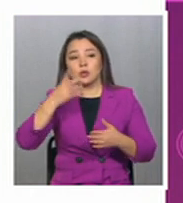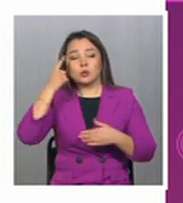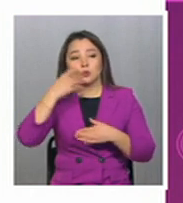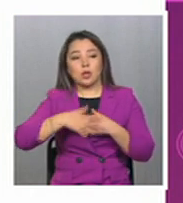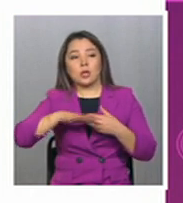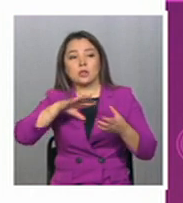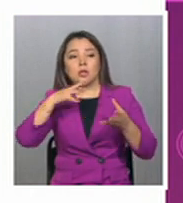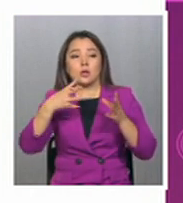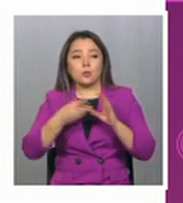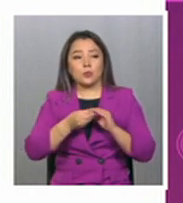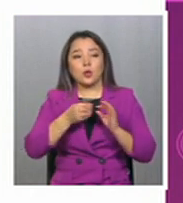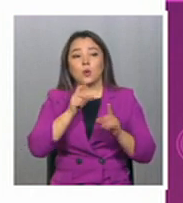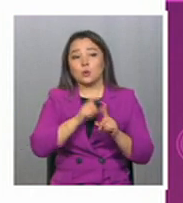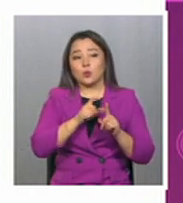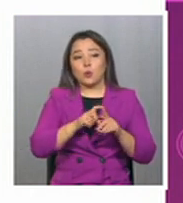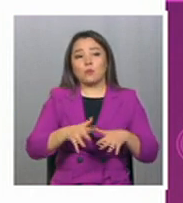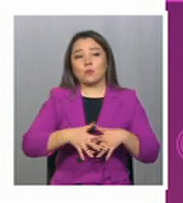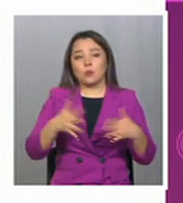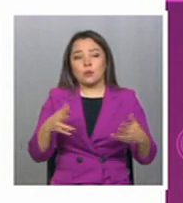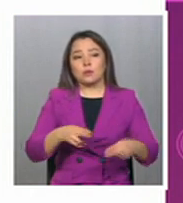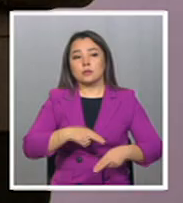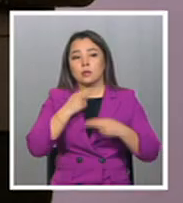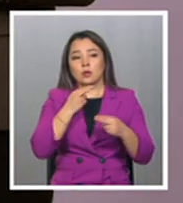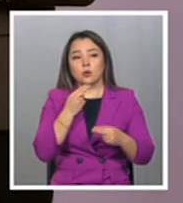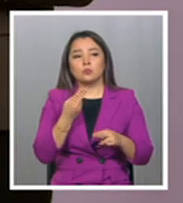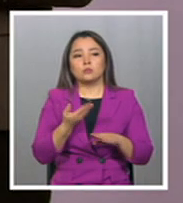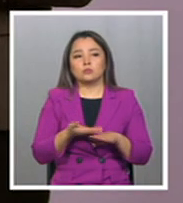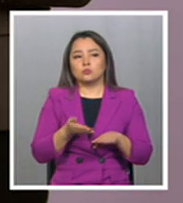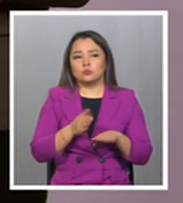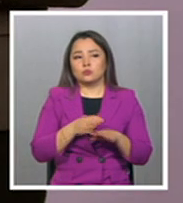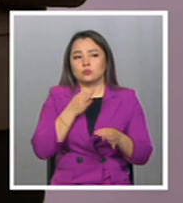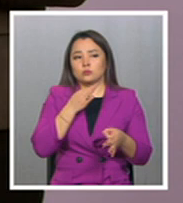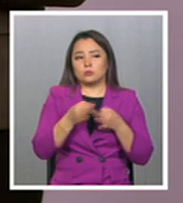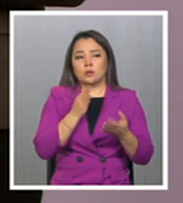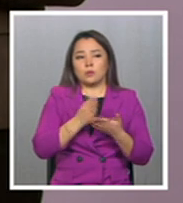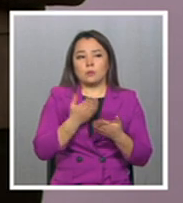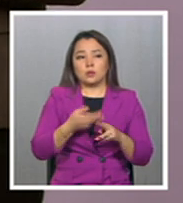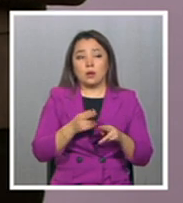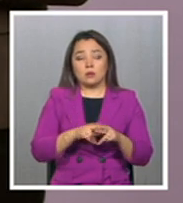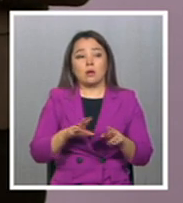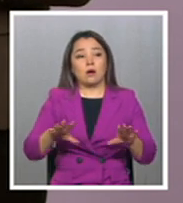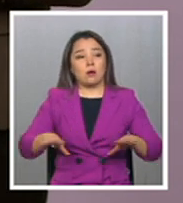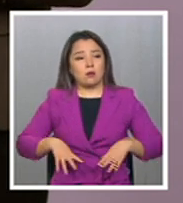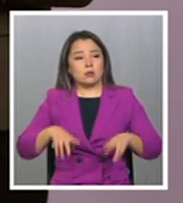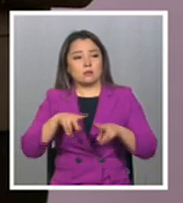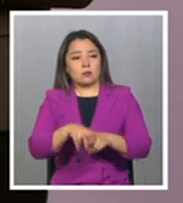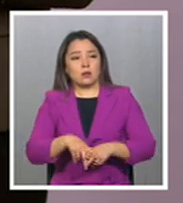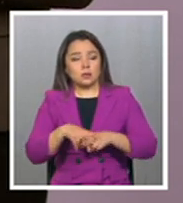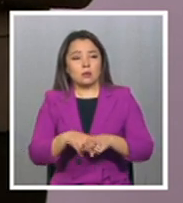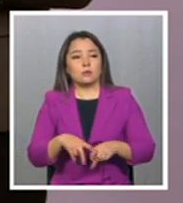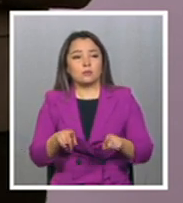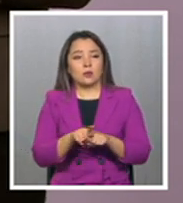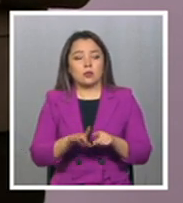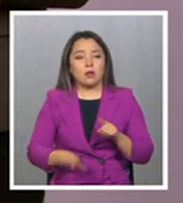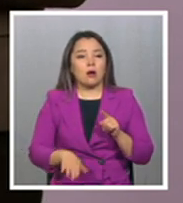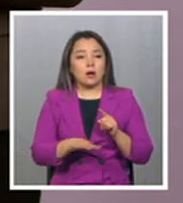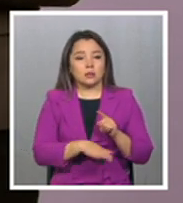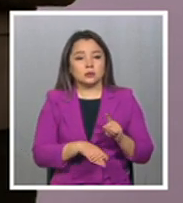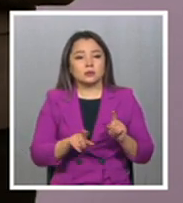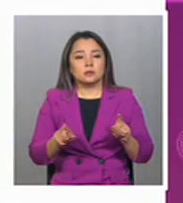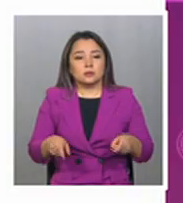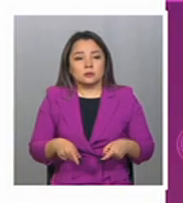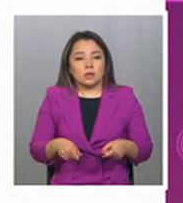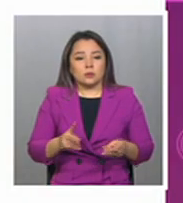сөзіне зор маңыз бере аса салмақтап сөйледі. Салт атпен жүргенде, ат бүйірін аяқтарыңмен қысып отыруым